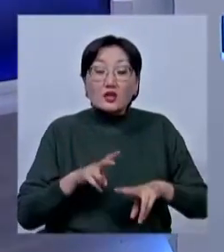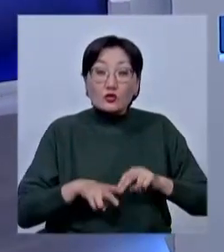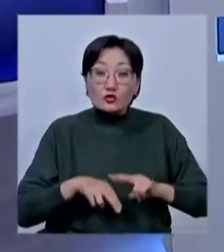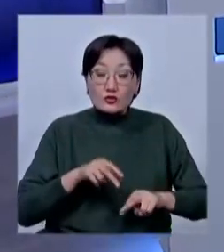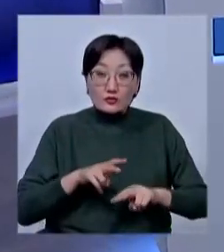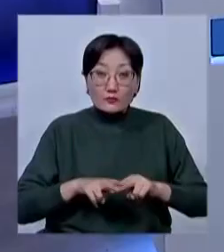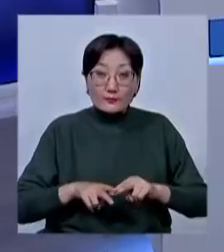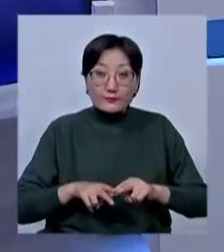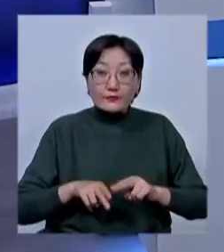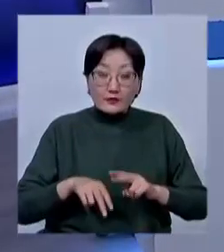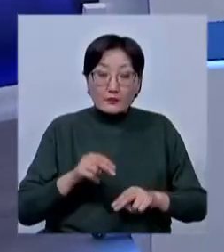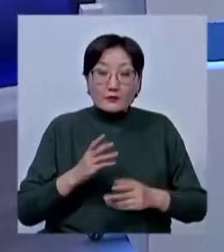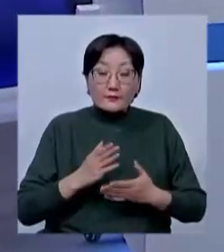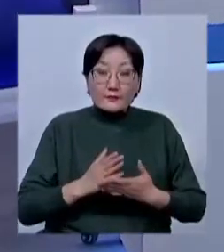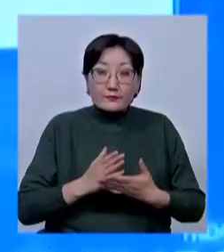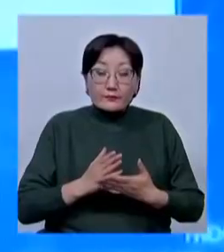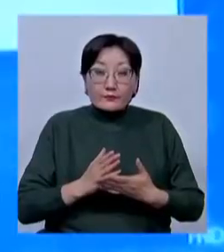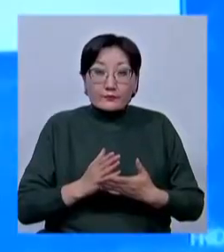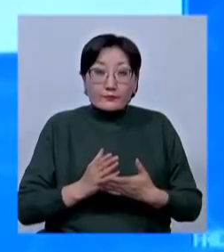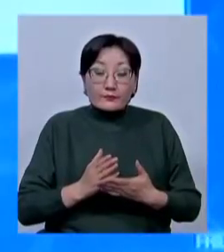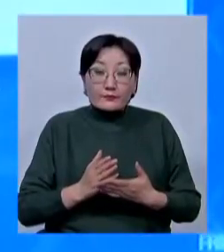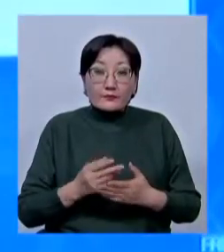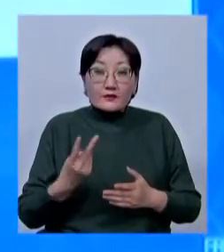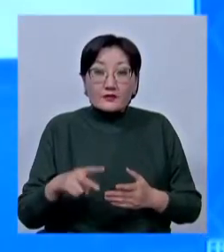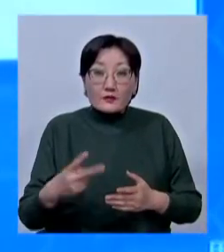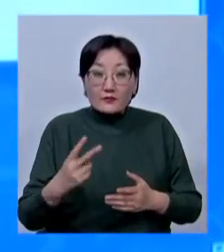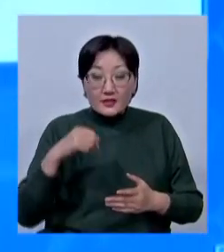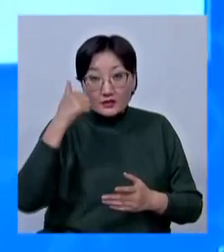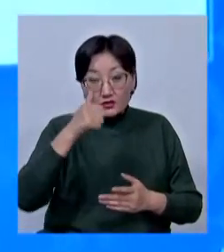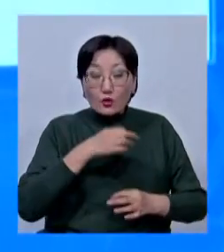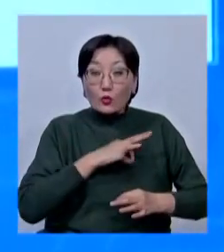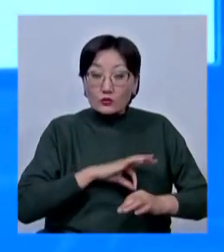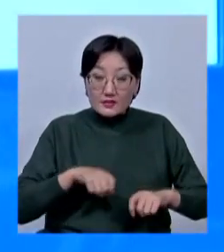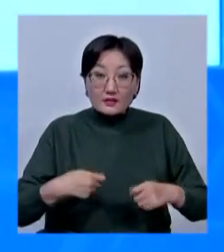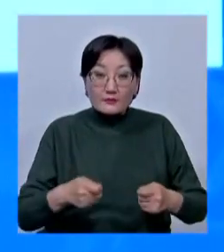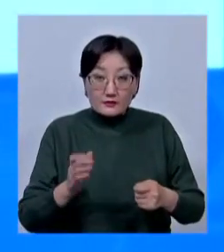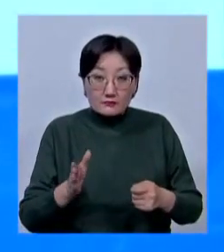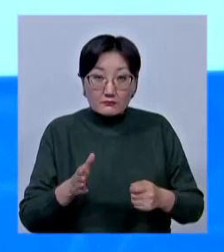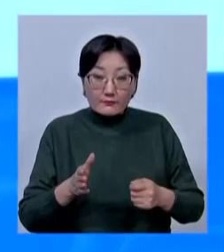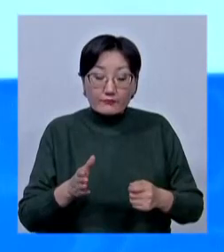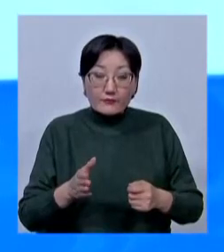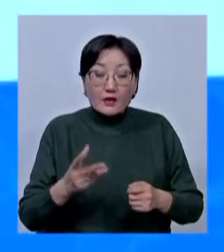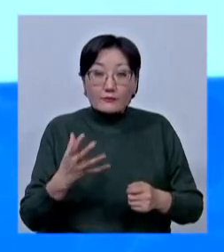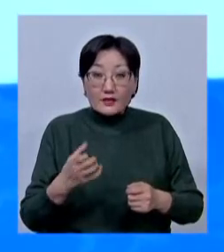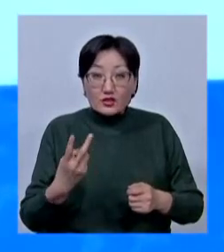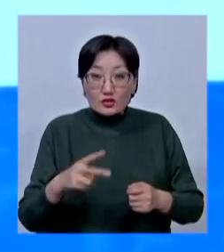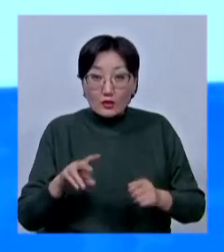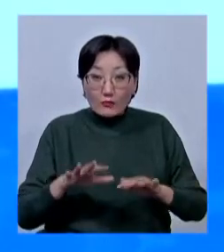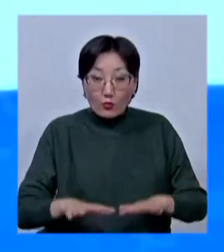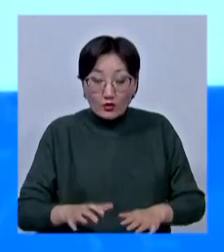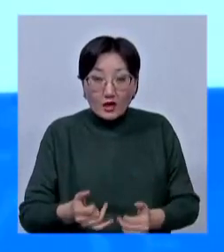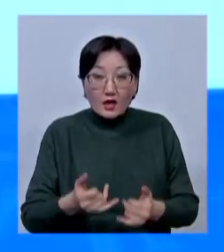несі соғылып жатыр да, соғылып жатыр. Олар 22-ші жылы беріледі 520 орынға